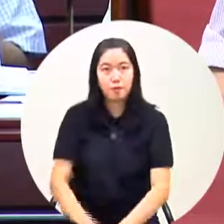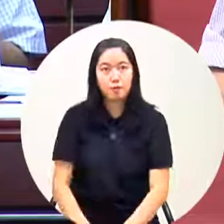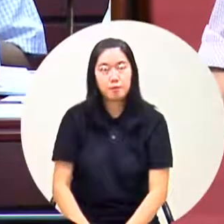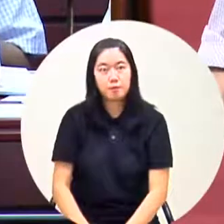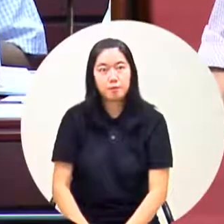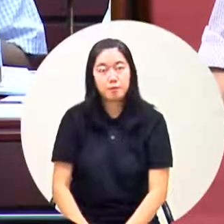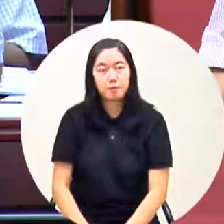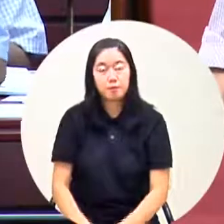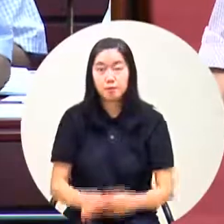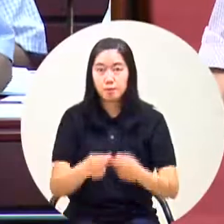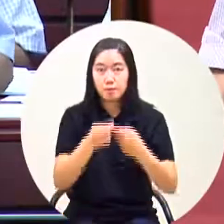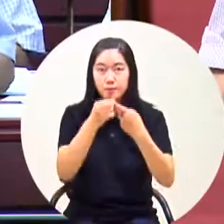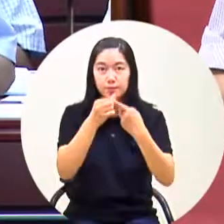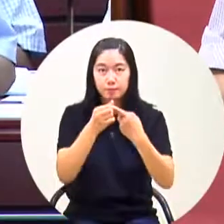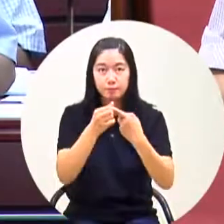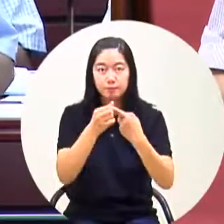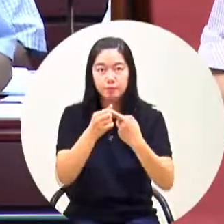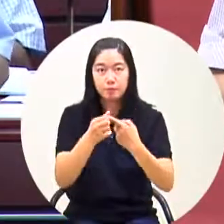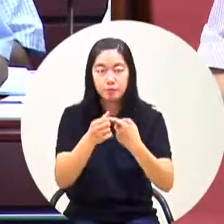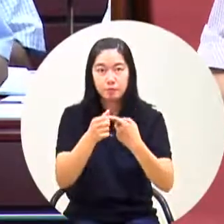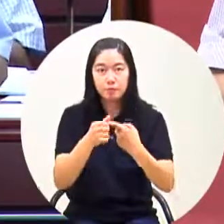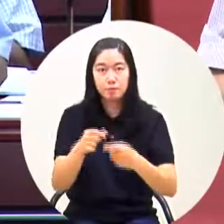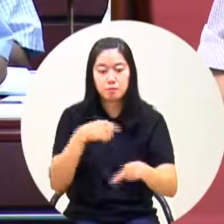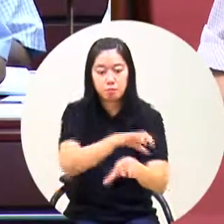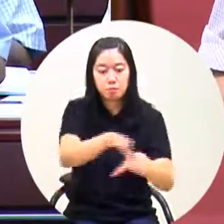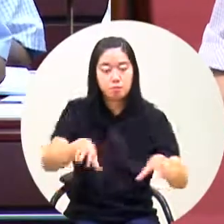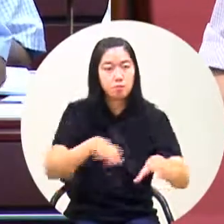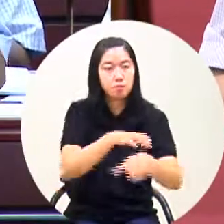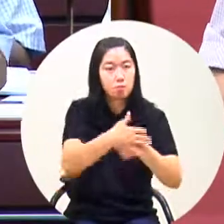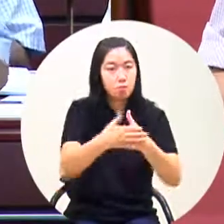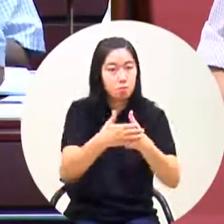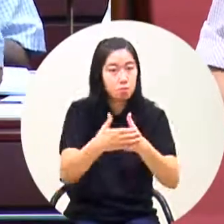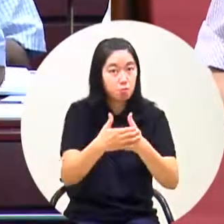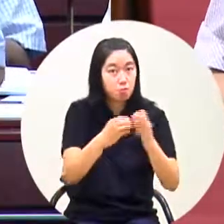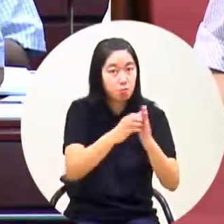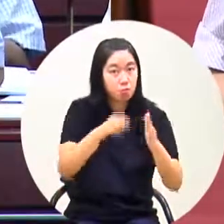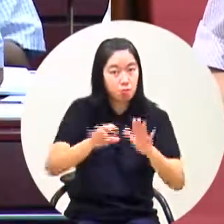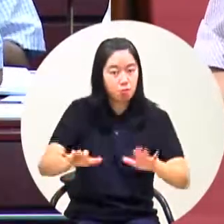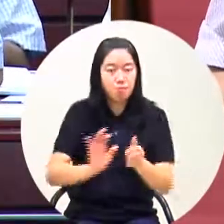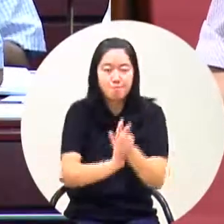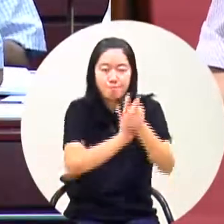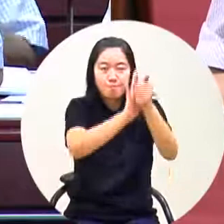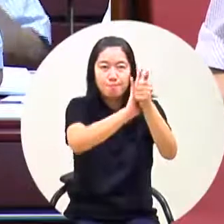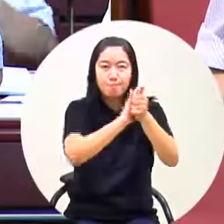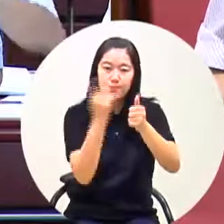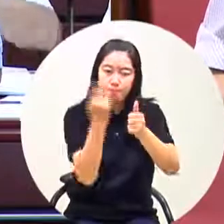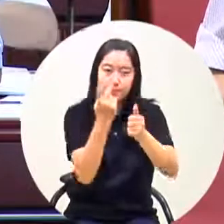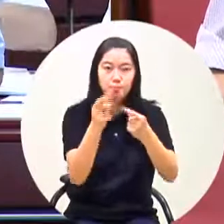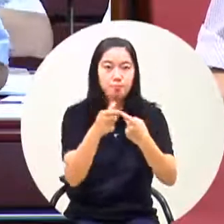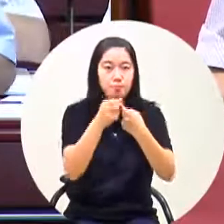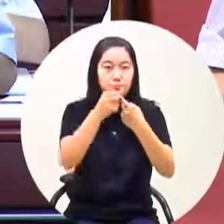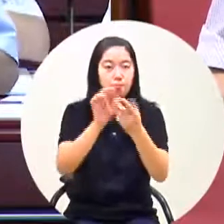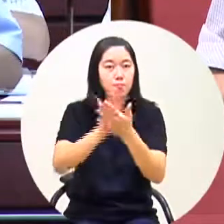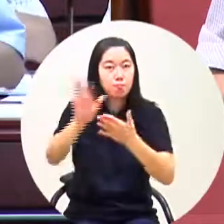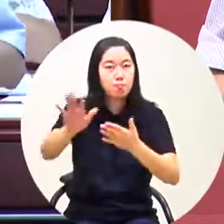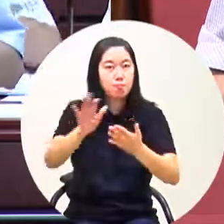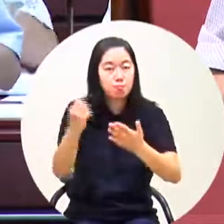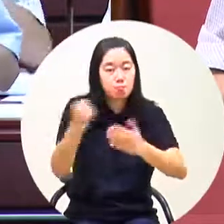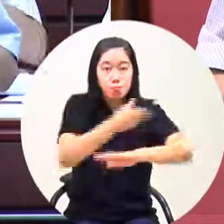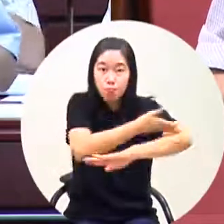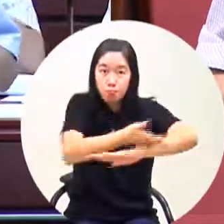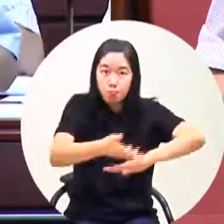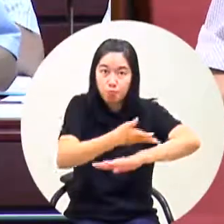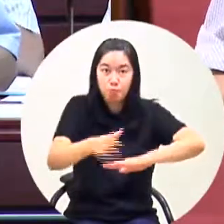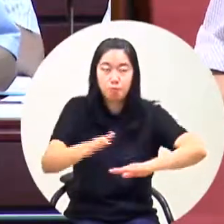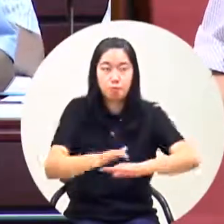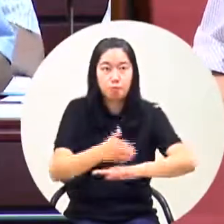告啦。第一就是讲，阮环保局目前在推动的一个重点，就是按后进溪边来执行氨氮的一个总量